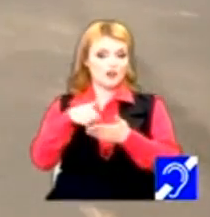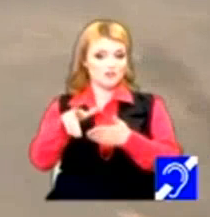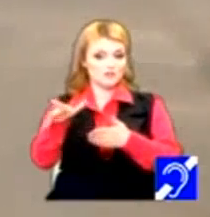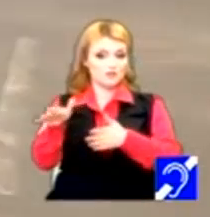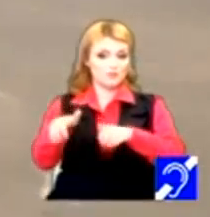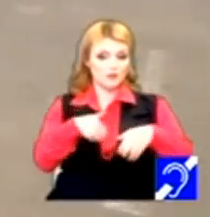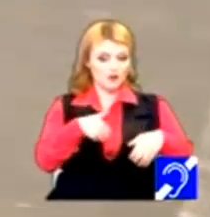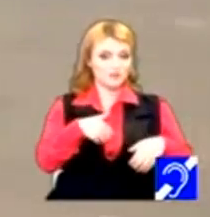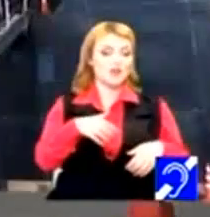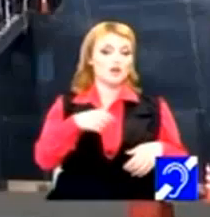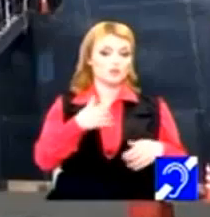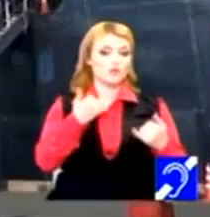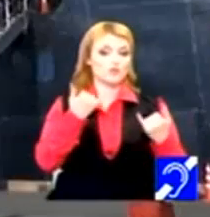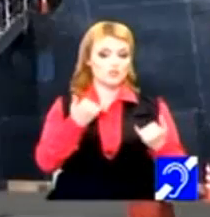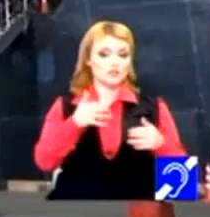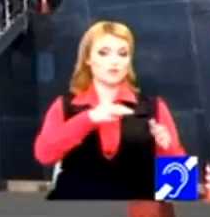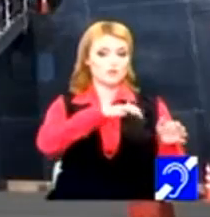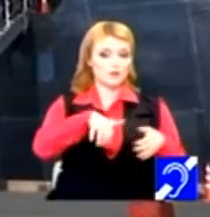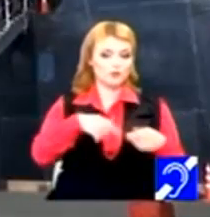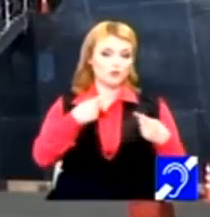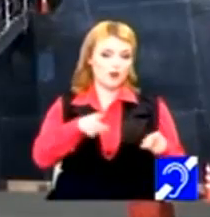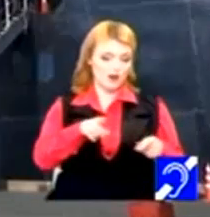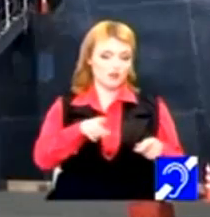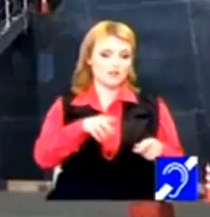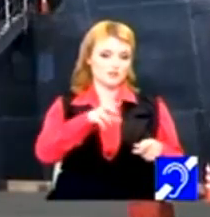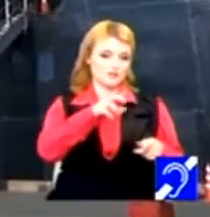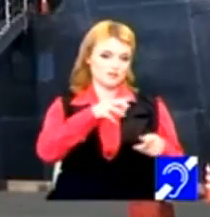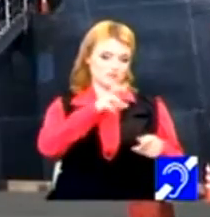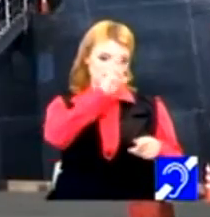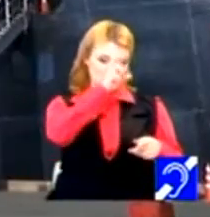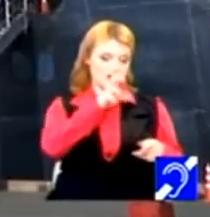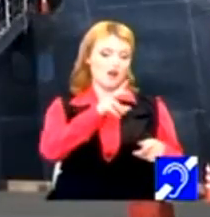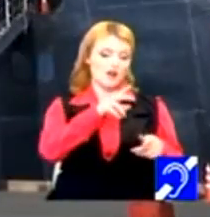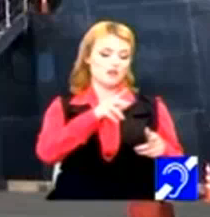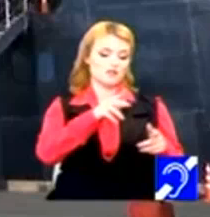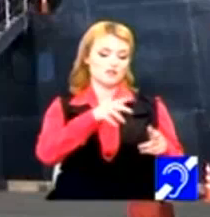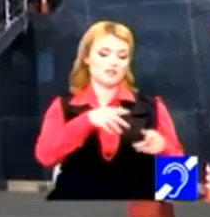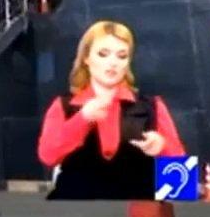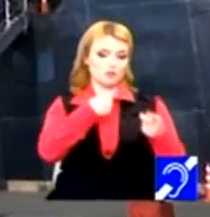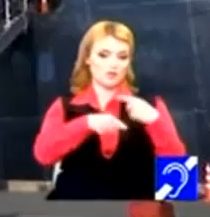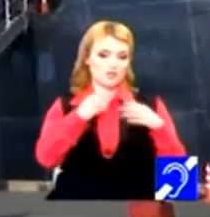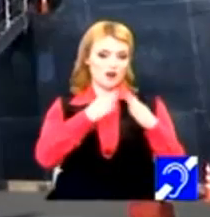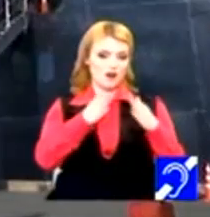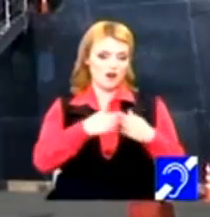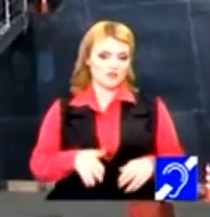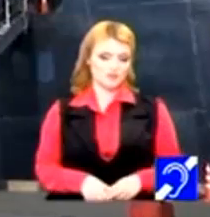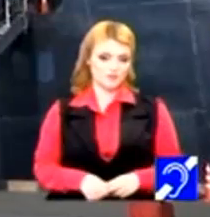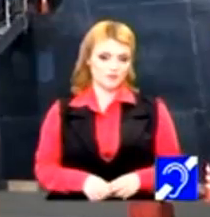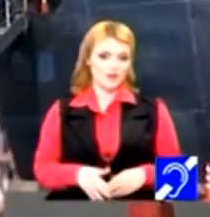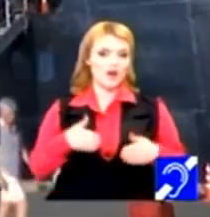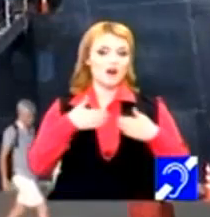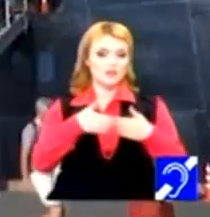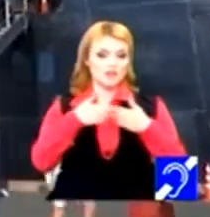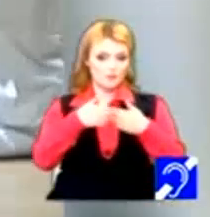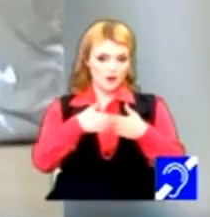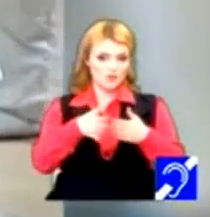porturile, dar acceptat acum de Cambodgia, se întoarce acasă, anunță Ministerul Român de Externe. Din echipajul aflat la